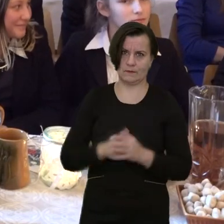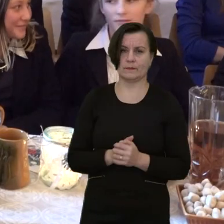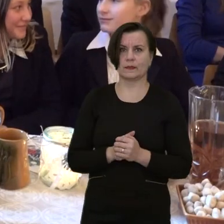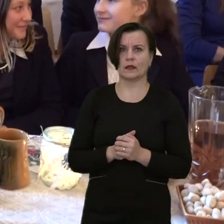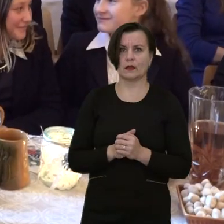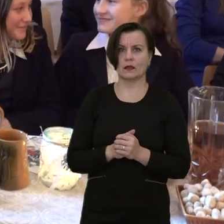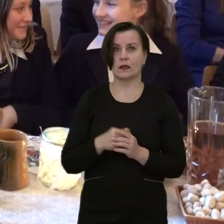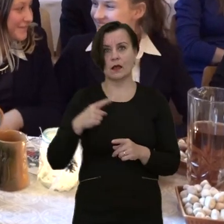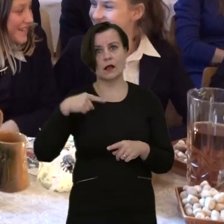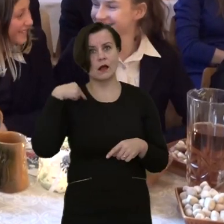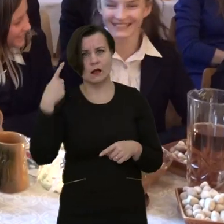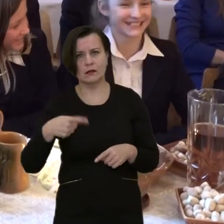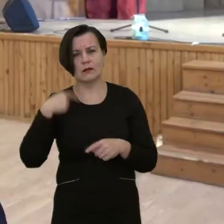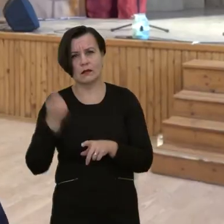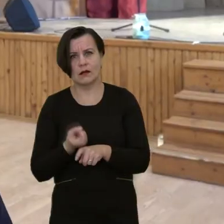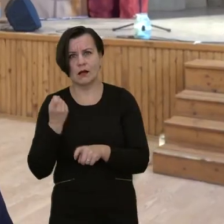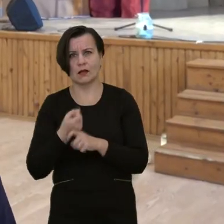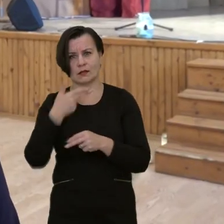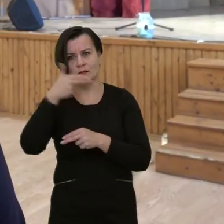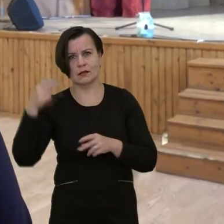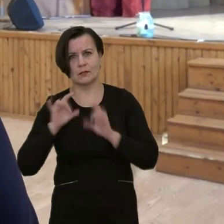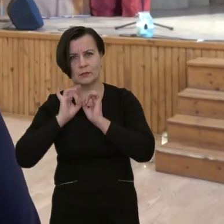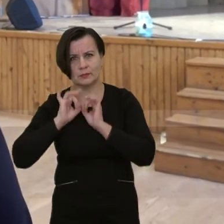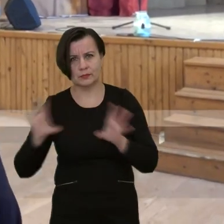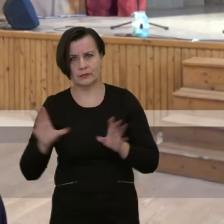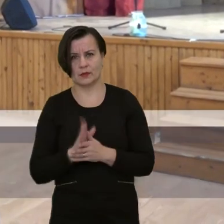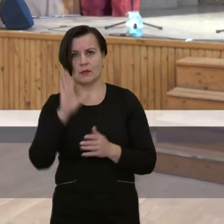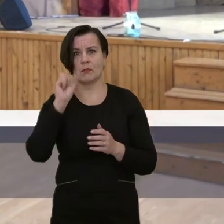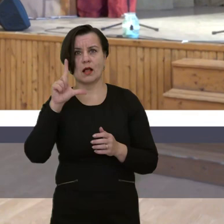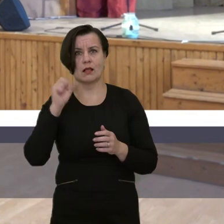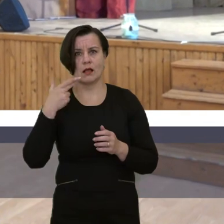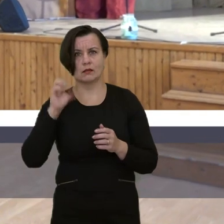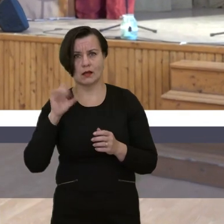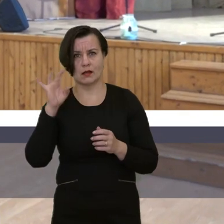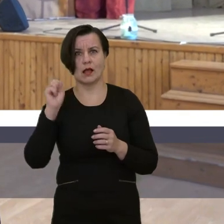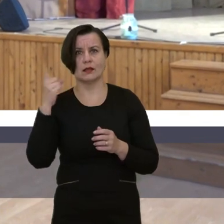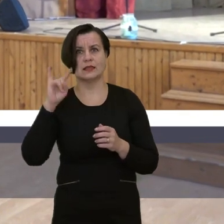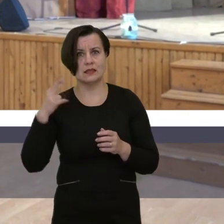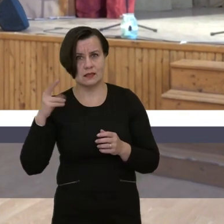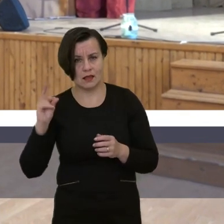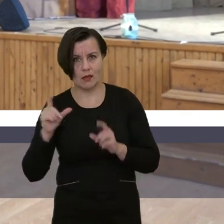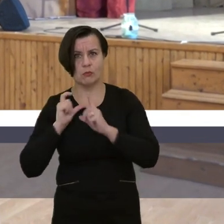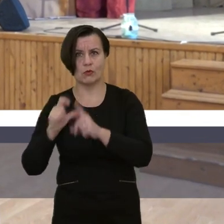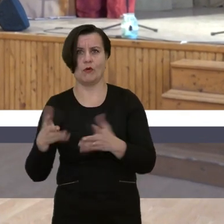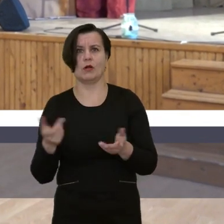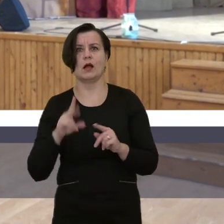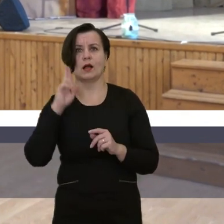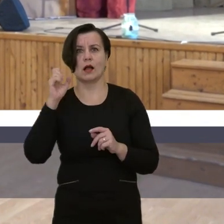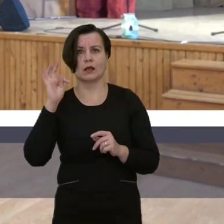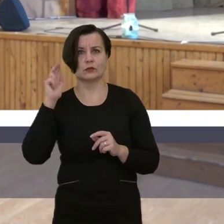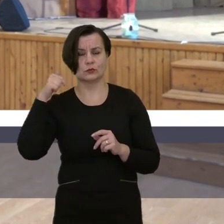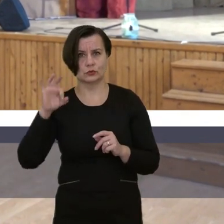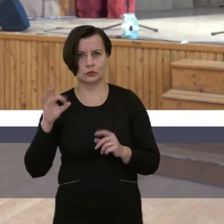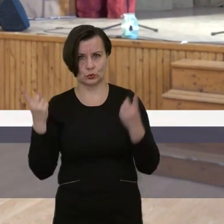tema kitokia būna. Tai Balanos gadynės knygos proga, tik Katkaus